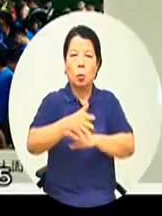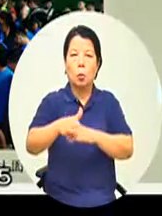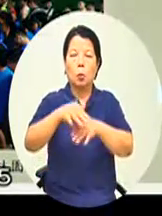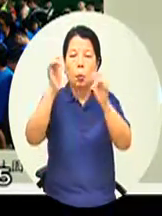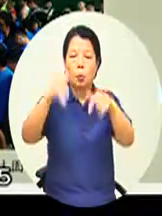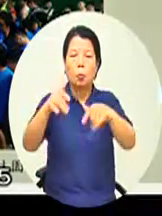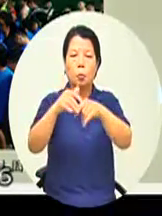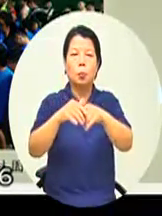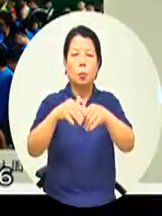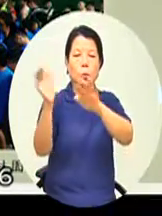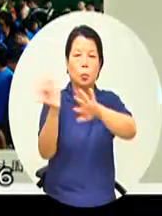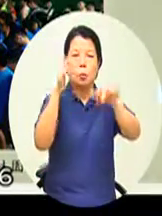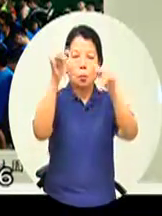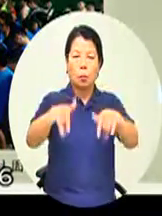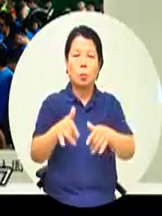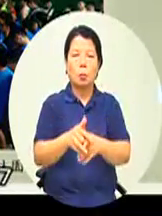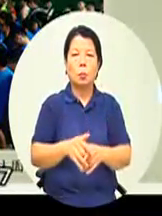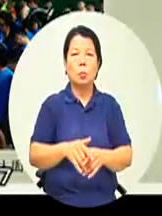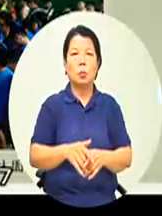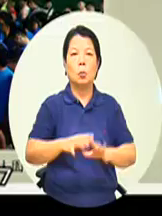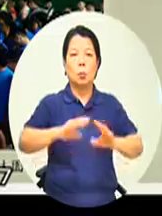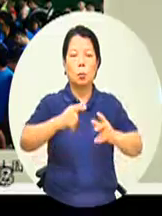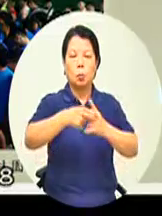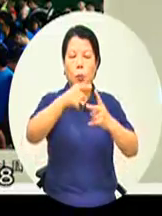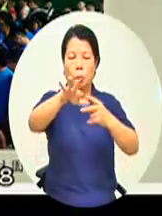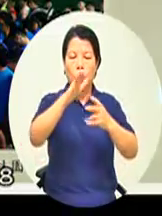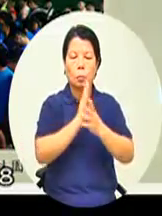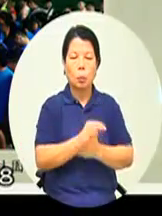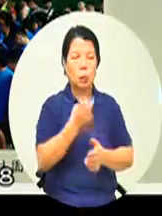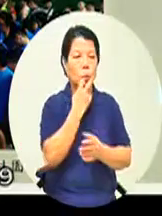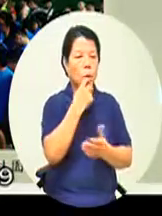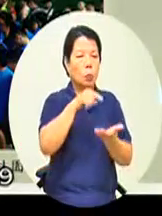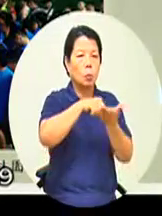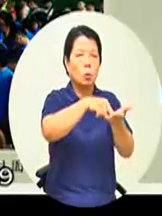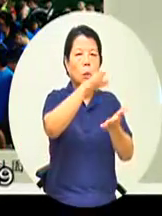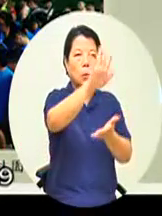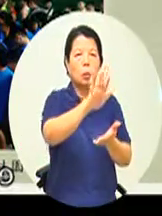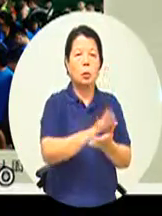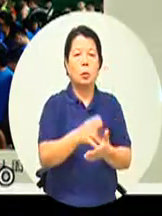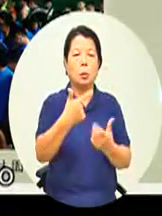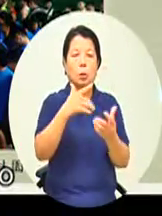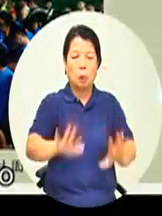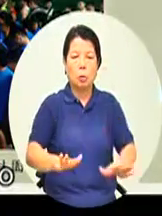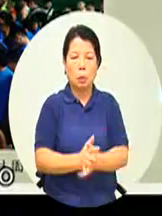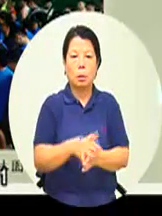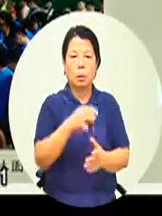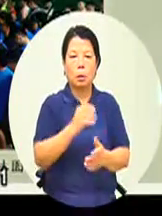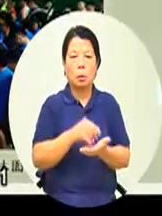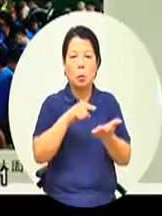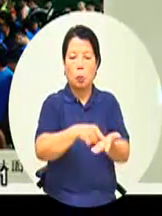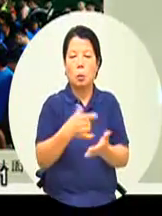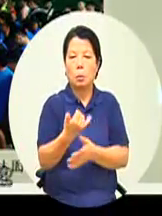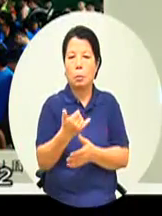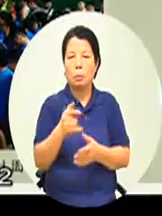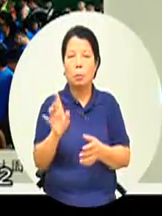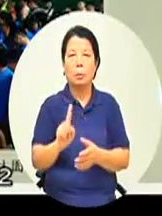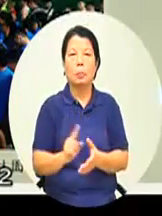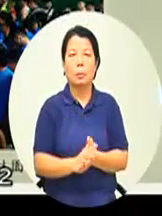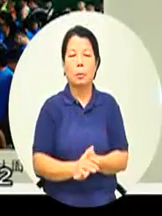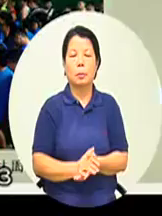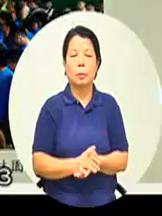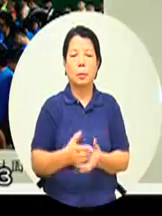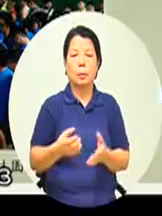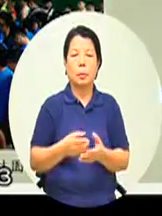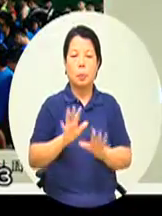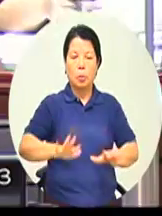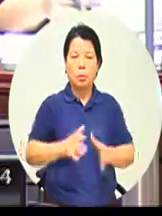长也有来向中央吼、哦、来争取吼、哦，那目前的进度怎么样？来，请局长答复一下。 好，多